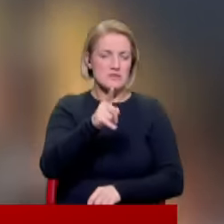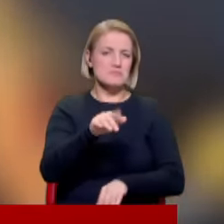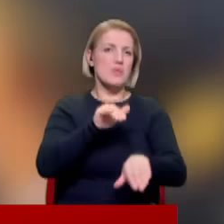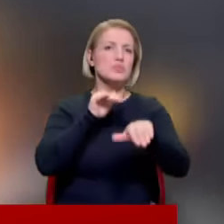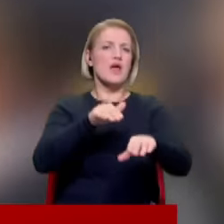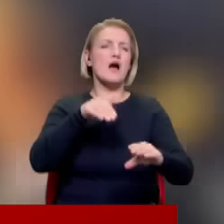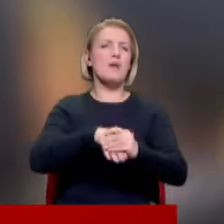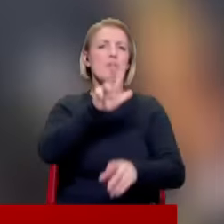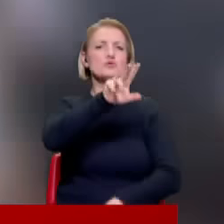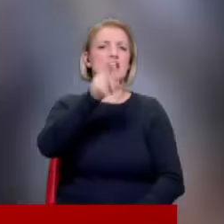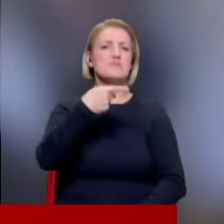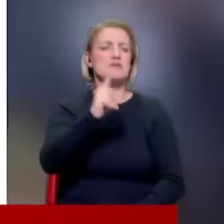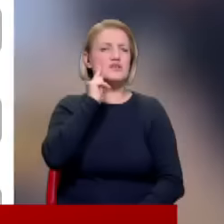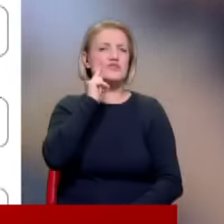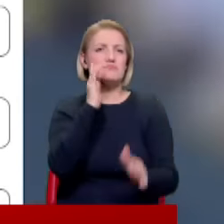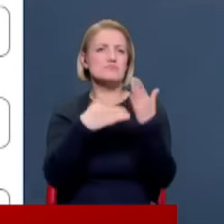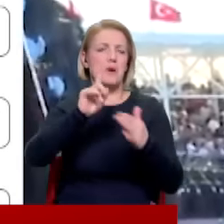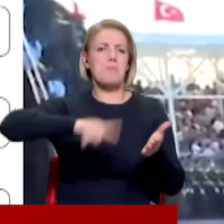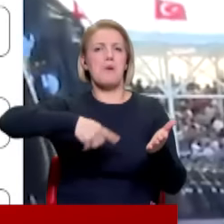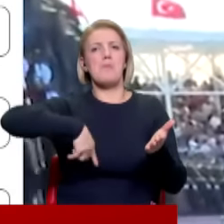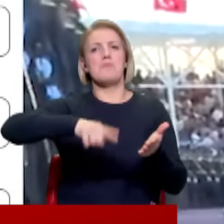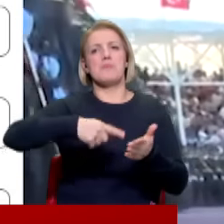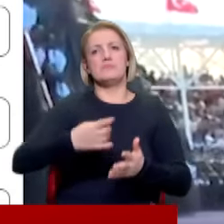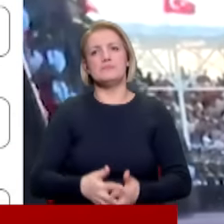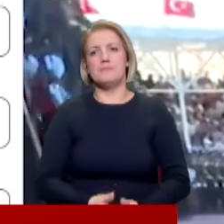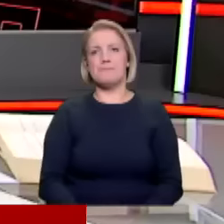kampanyaya 38 binin üzerinde imza toplandı.